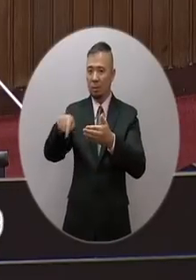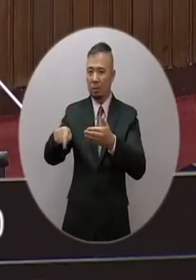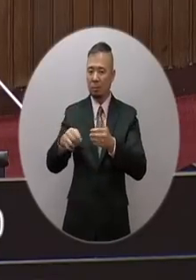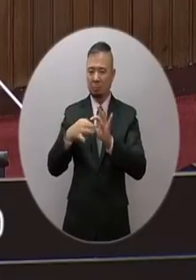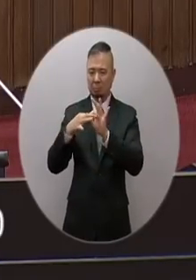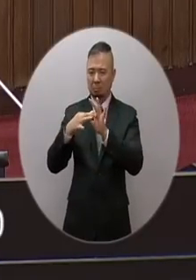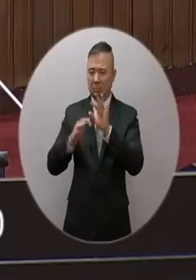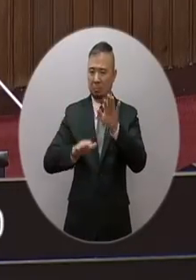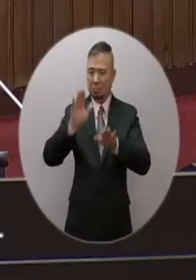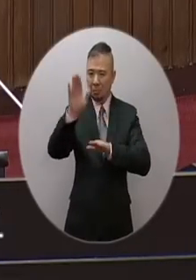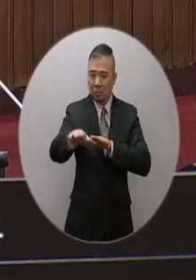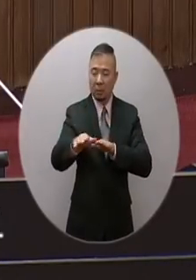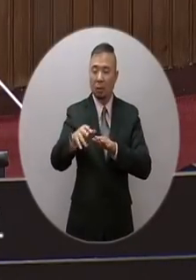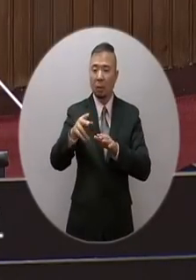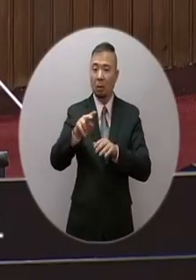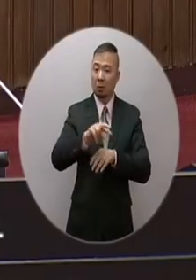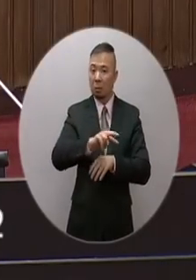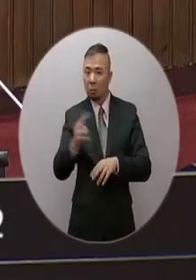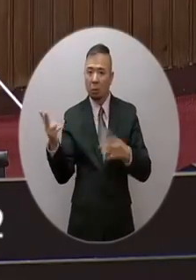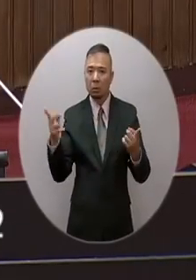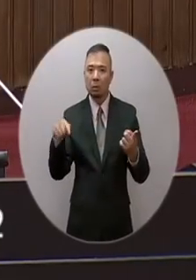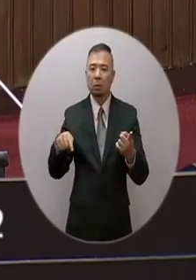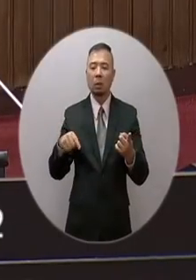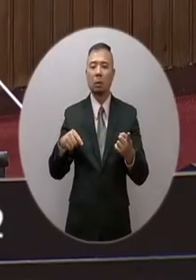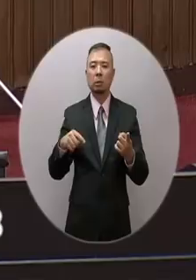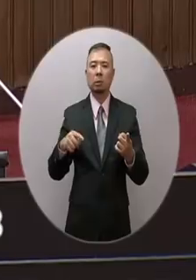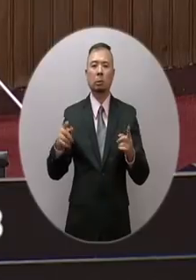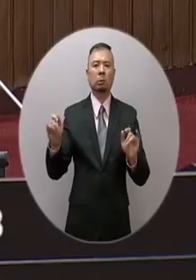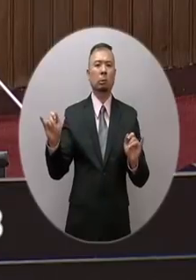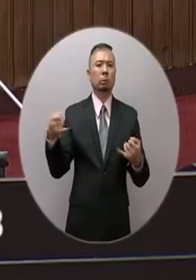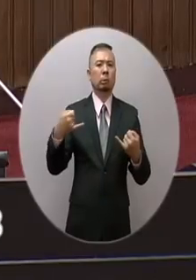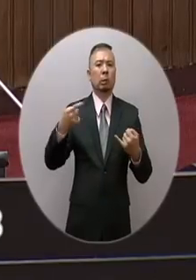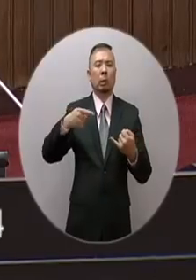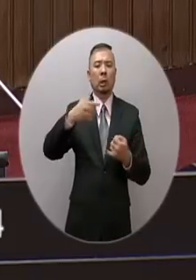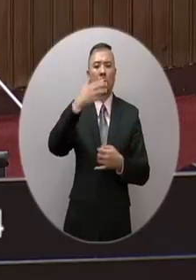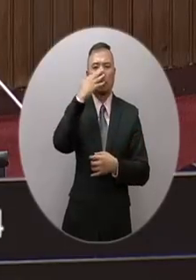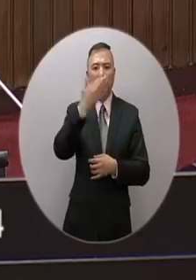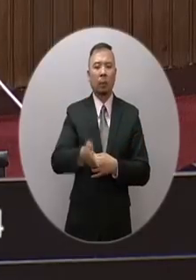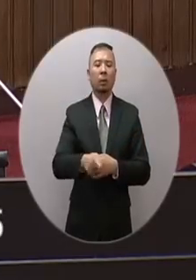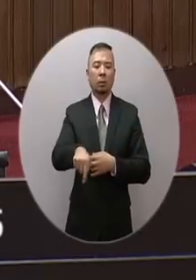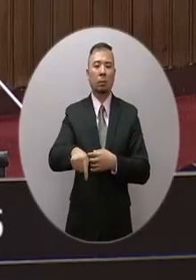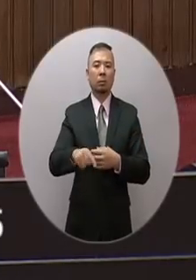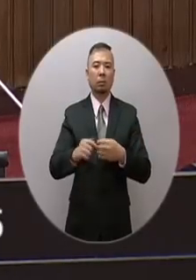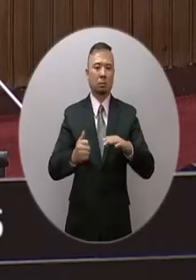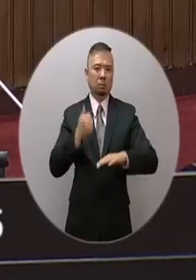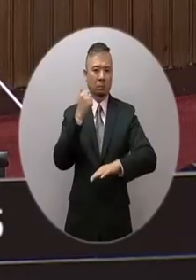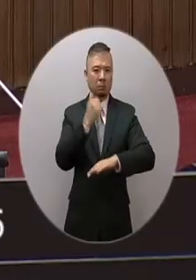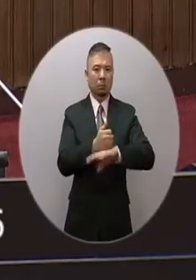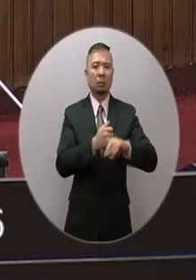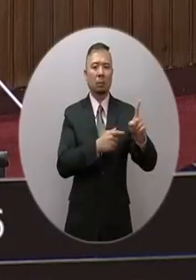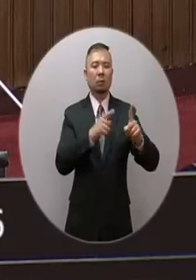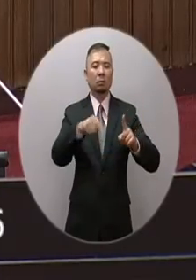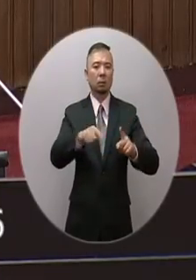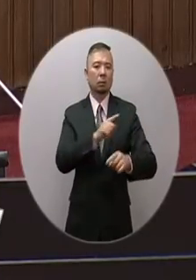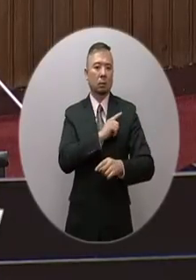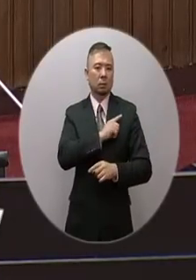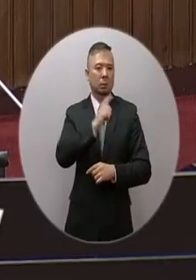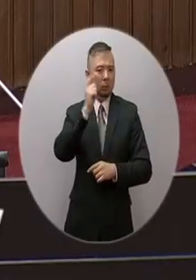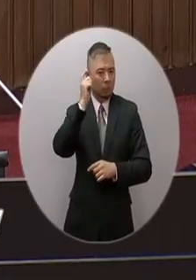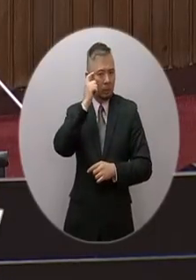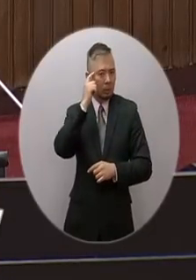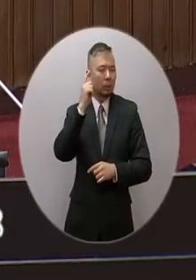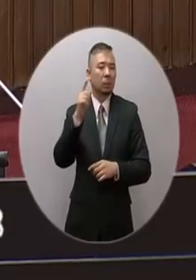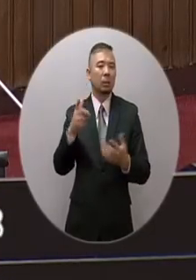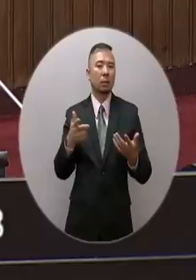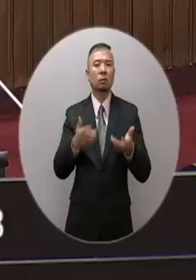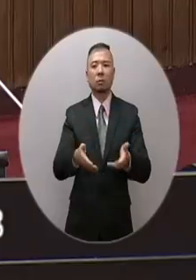亏一篑的遗憾，都在当政者的一念之间。金平也深知，蔡总统